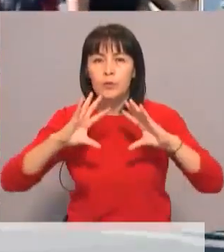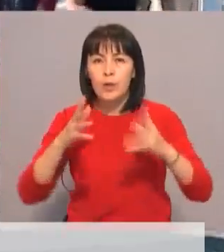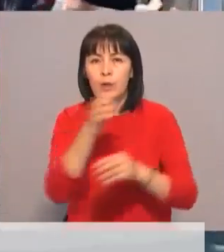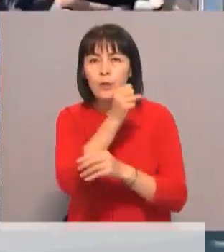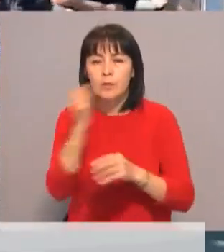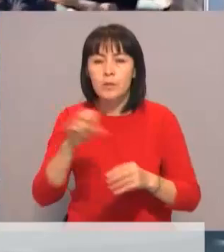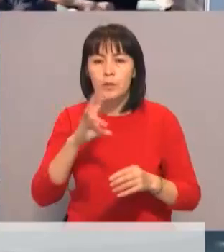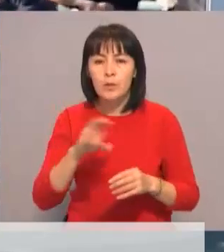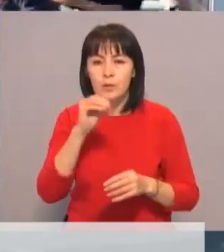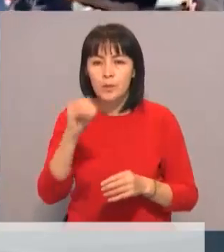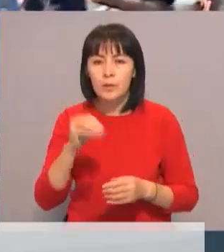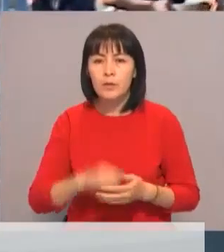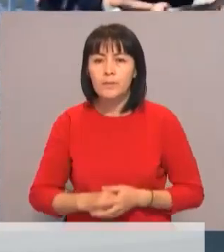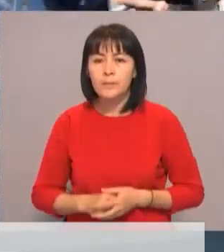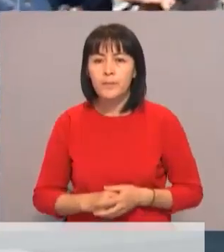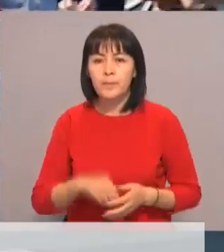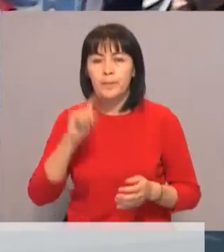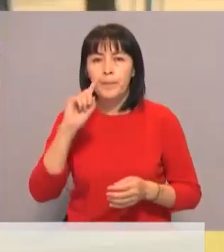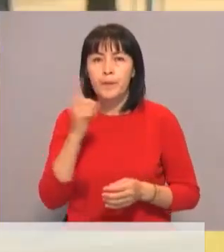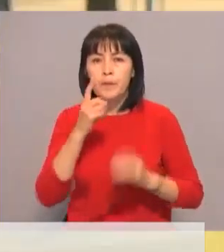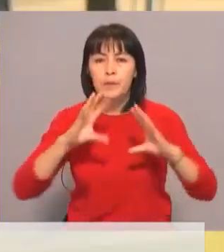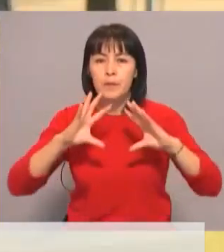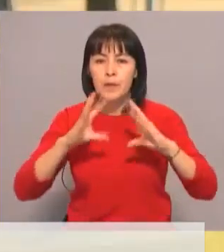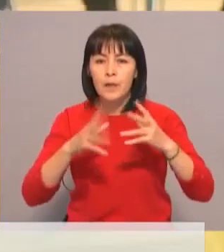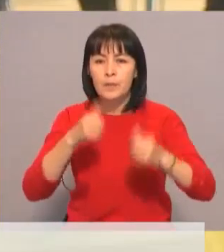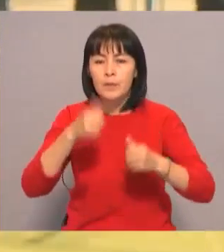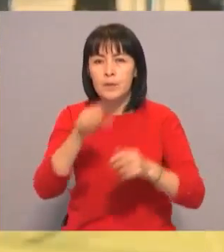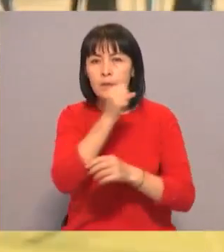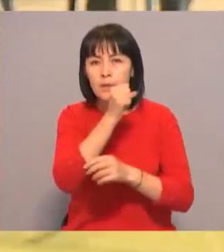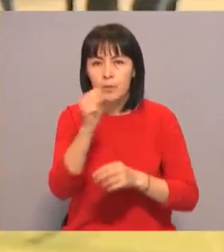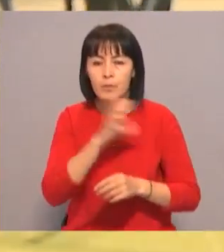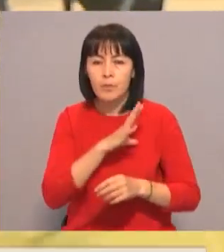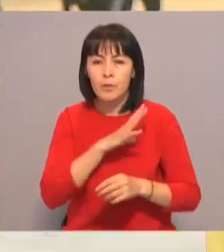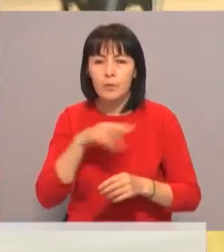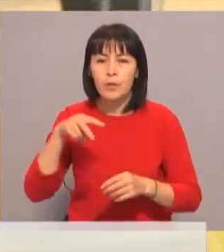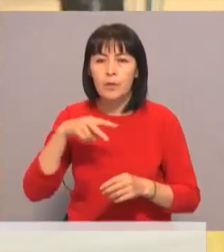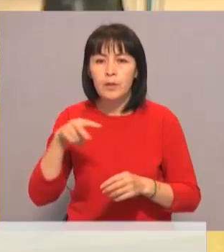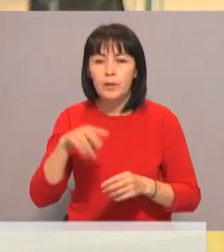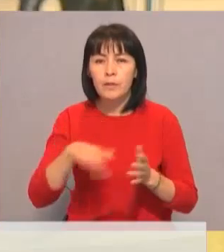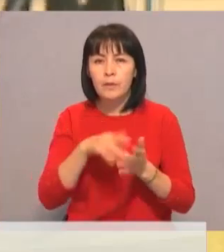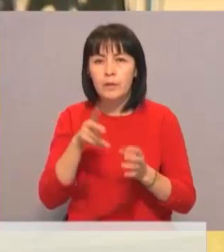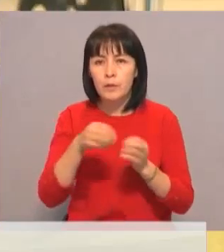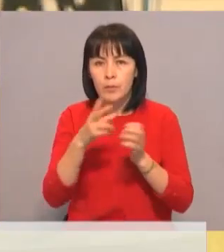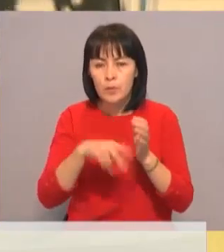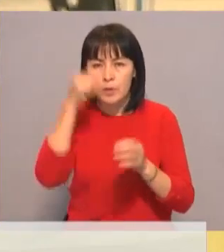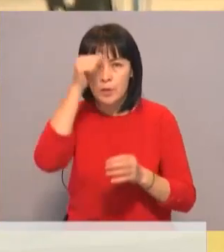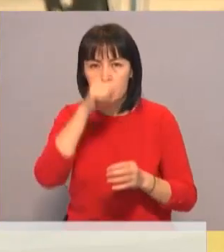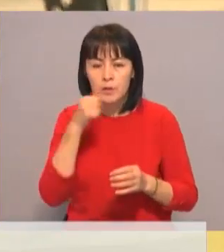чемпионы Нұрболат Ергешев. Бірінші әлем чемпионатын Латвия қаласында өткен, Баугавпилс қаласында 2018